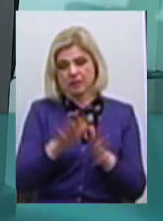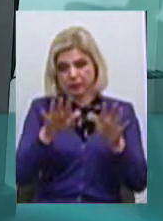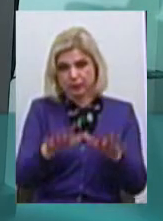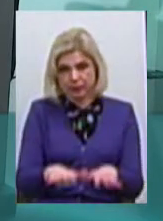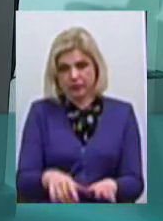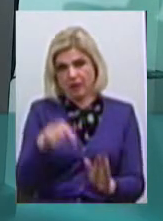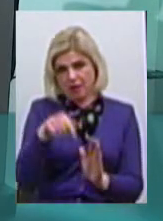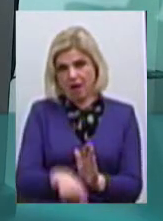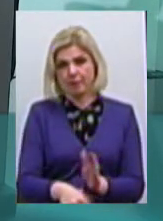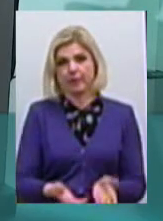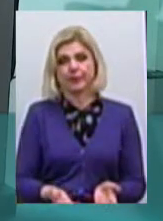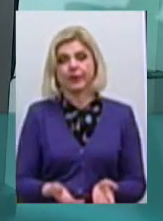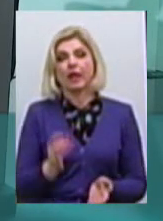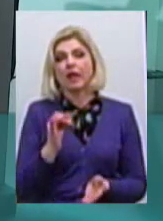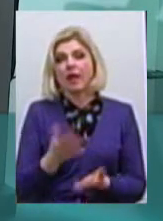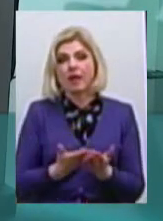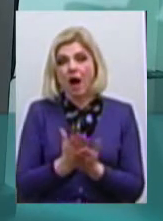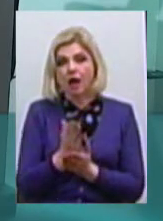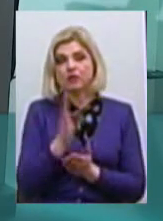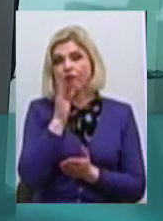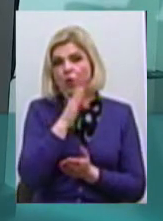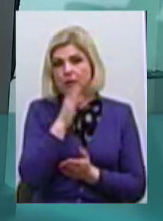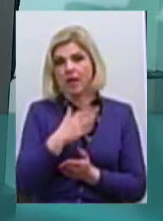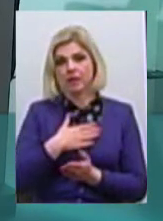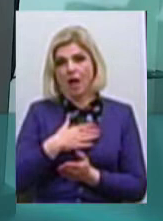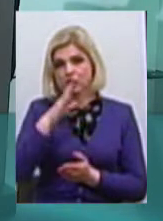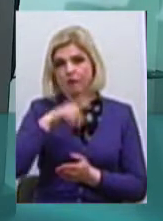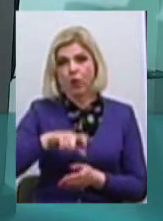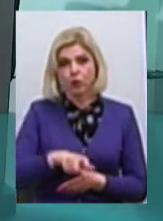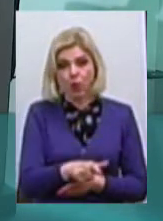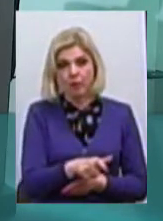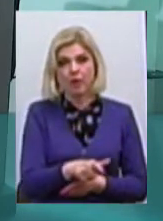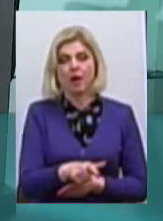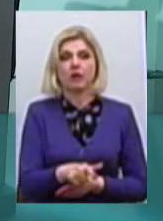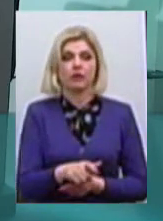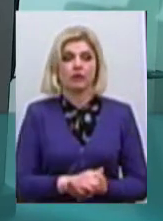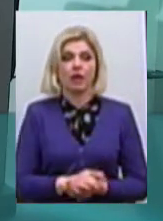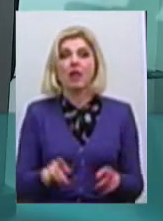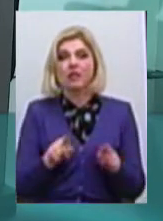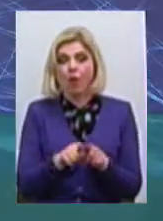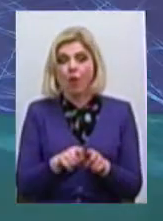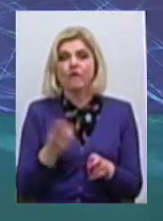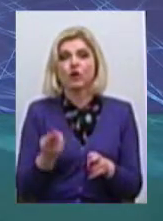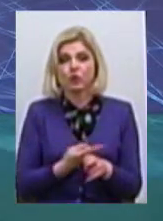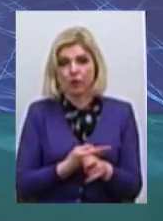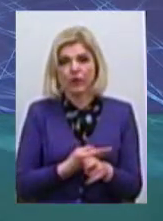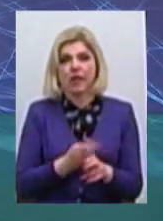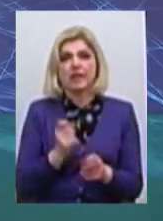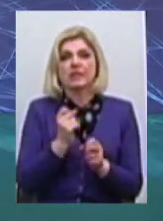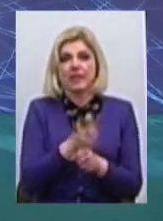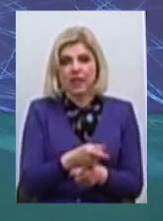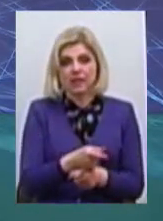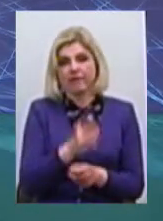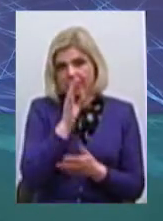І якість води в наших водоймах при такій відсутності скидів,